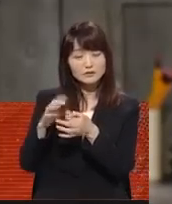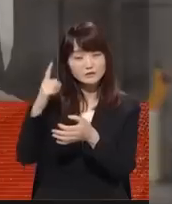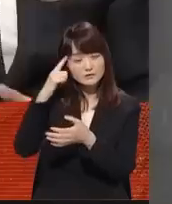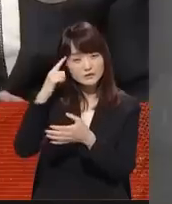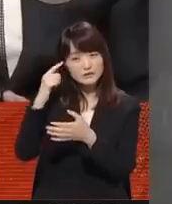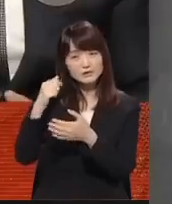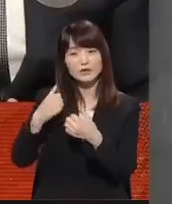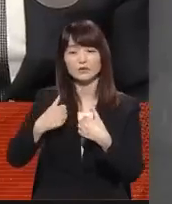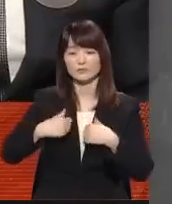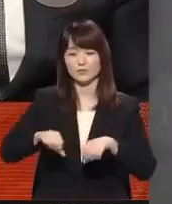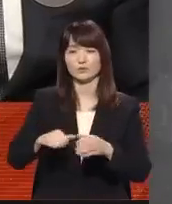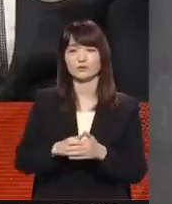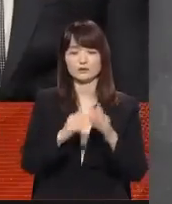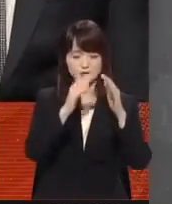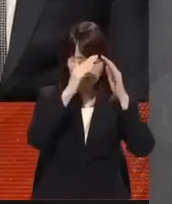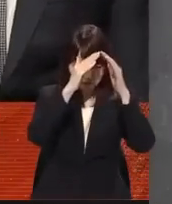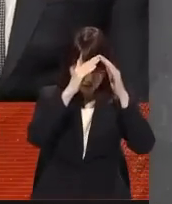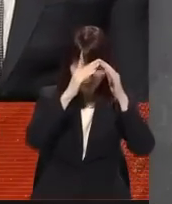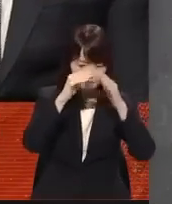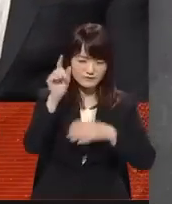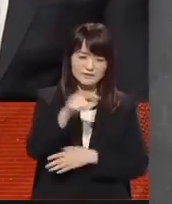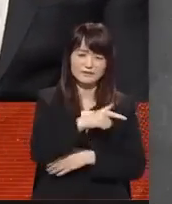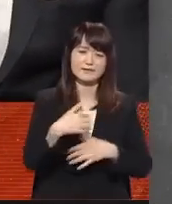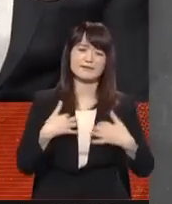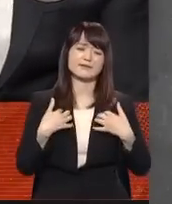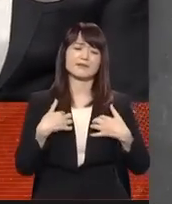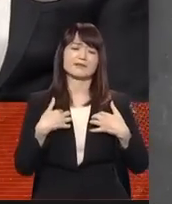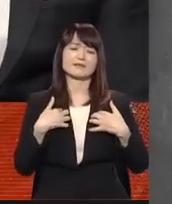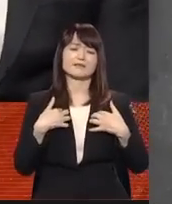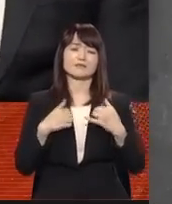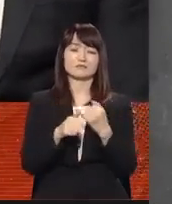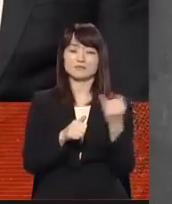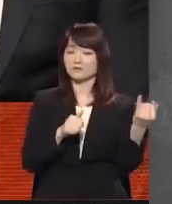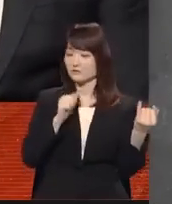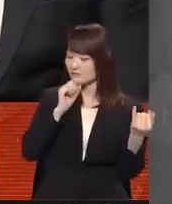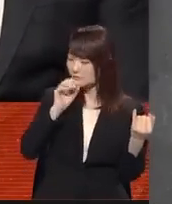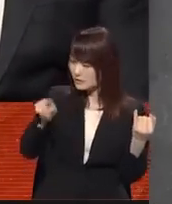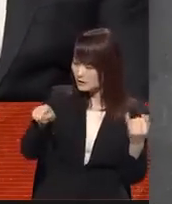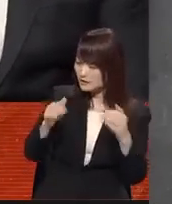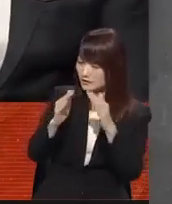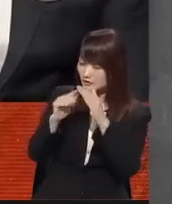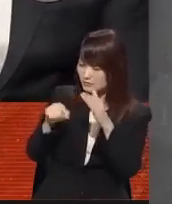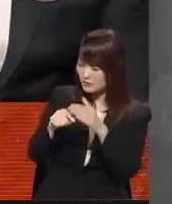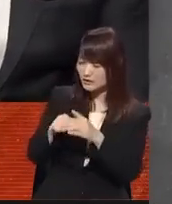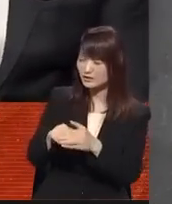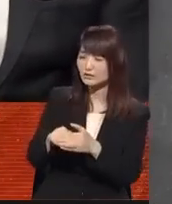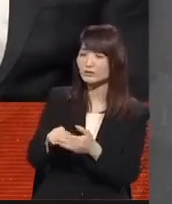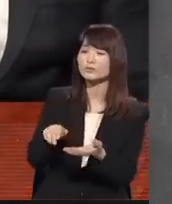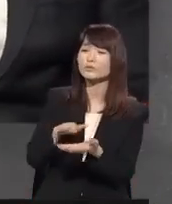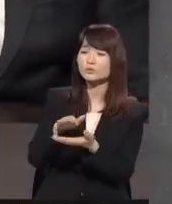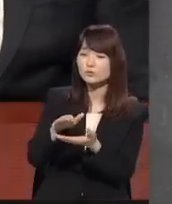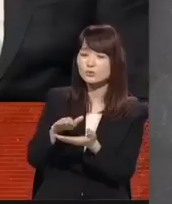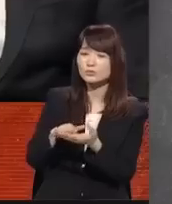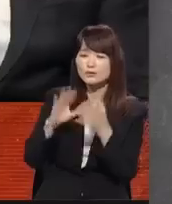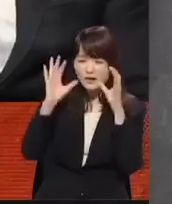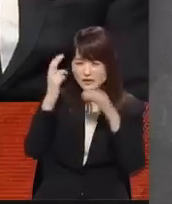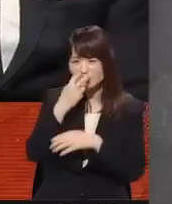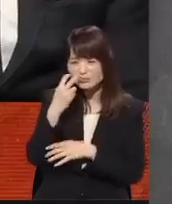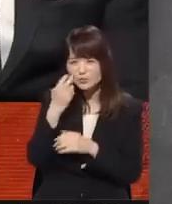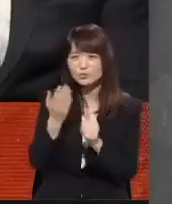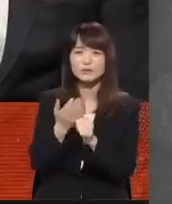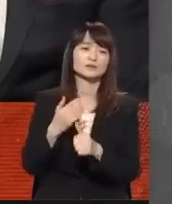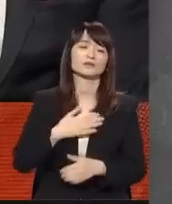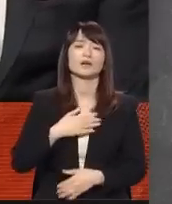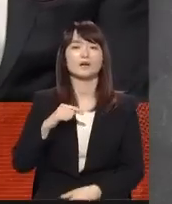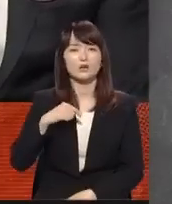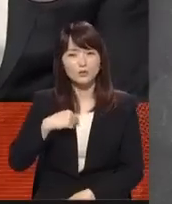게임만 하고 있는 거예요 그러니까 황당하는 진씨가 뭐라고 했냐면 집에서 놀 거면 애라도 봐라 나 혼자 애보고 집안일하고